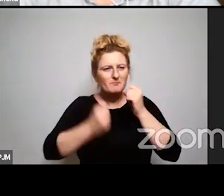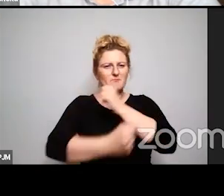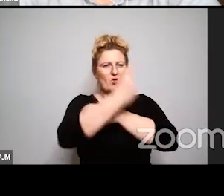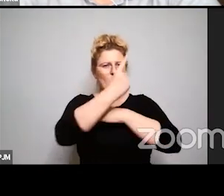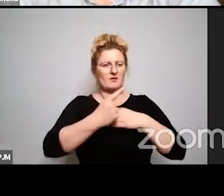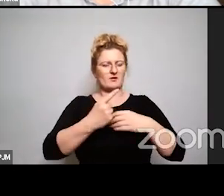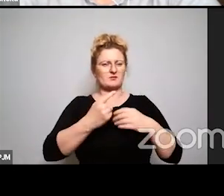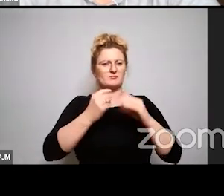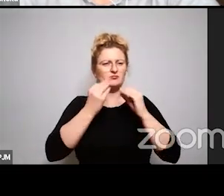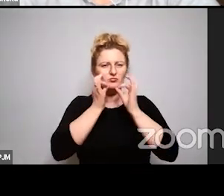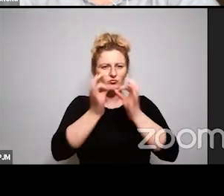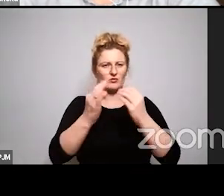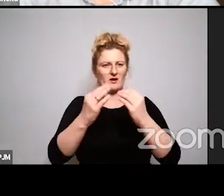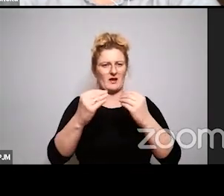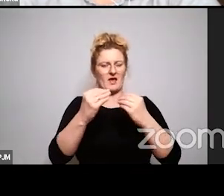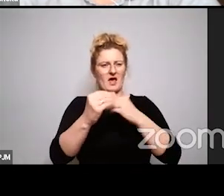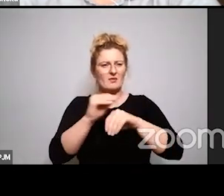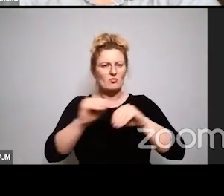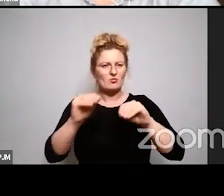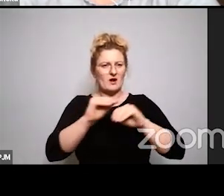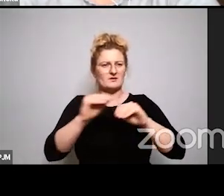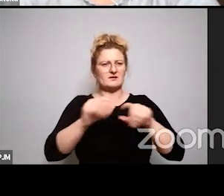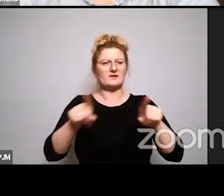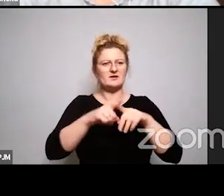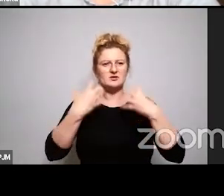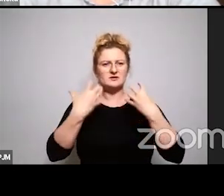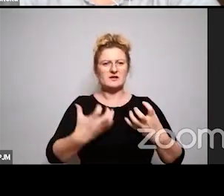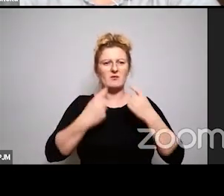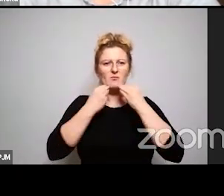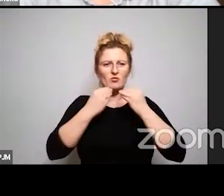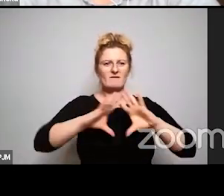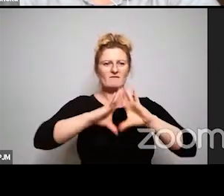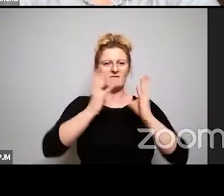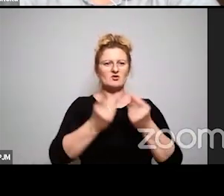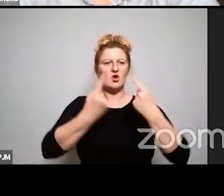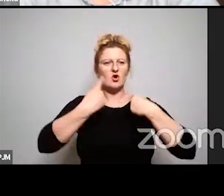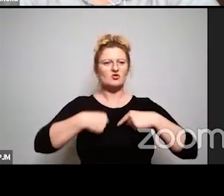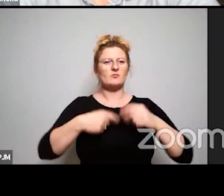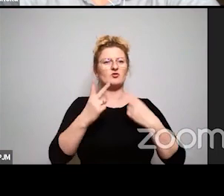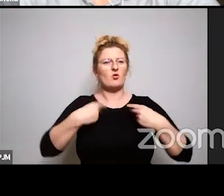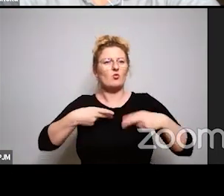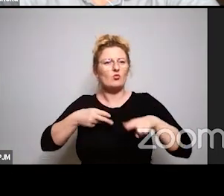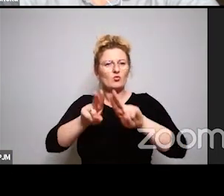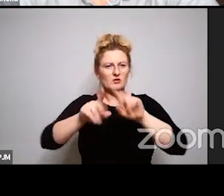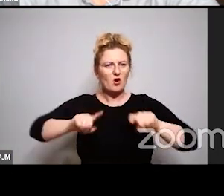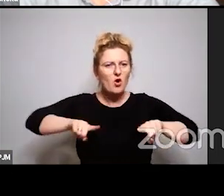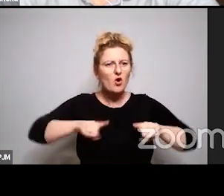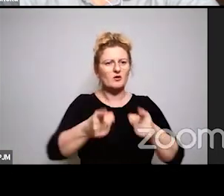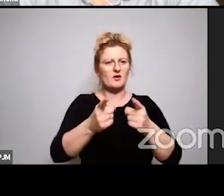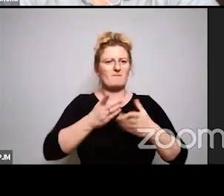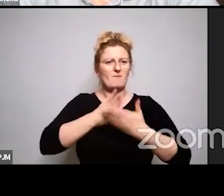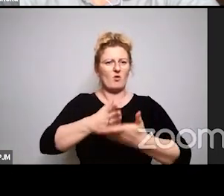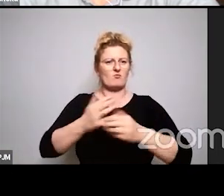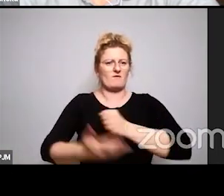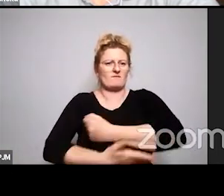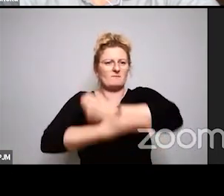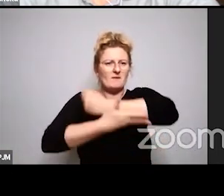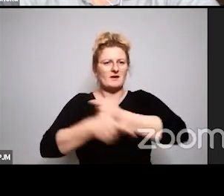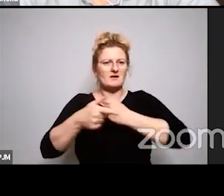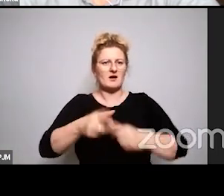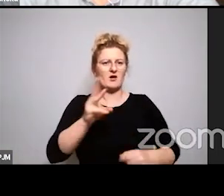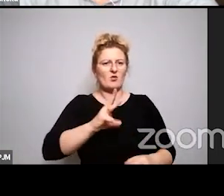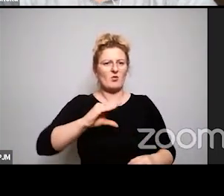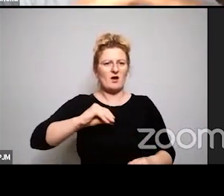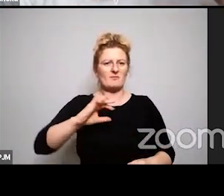edukacyjne. Też chciałam podziękować wszystkim osobom, które uczestniczyły w organizacji tego webinaru. Bardzo